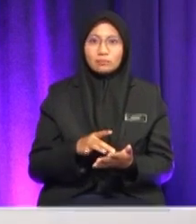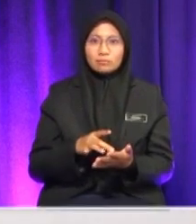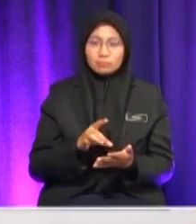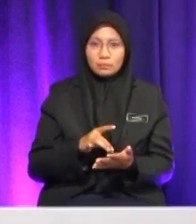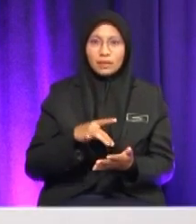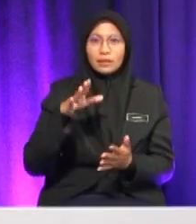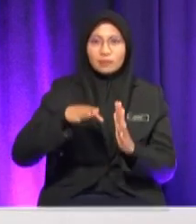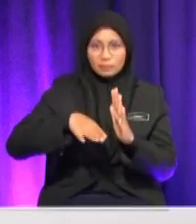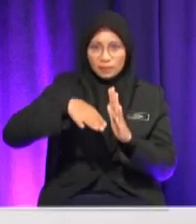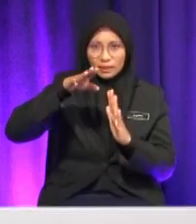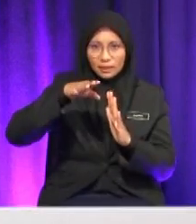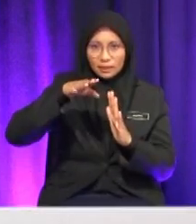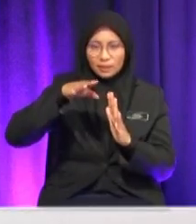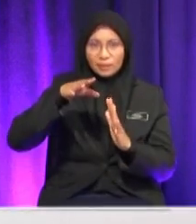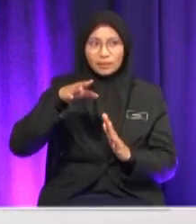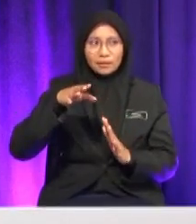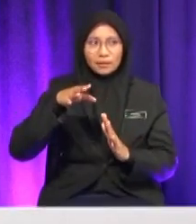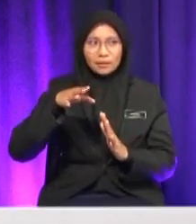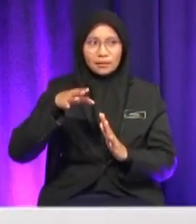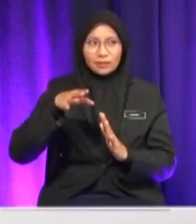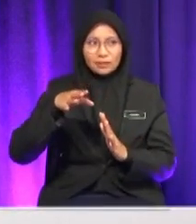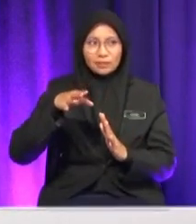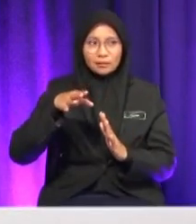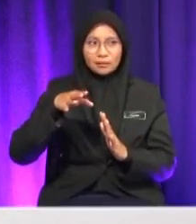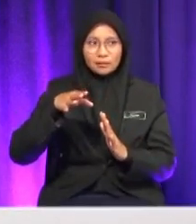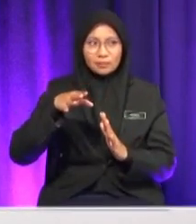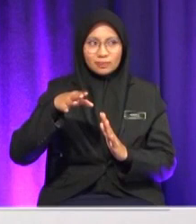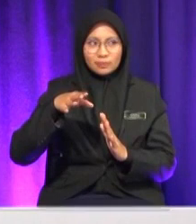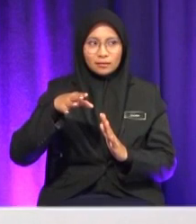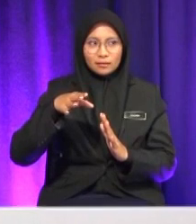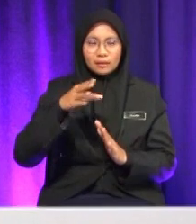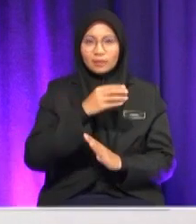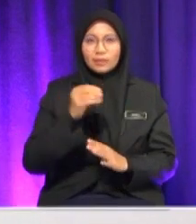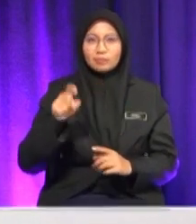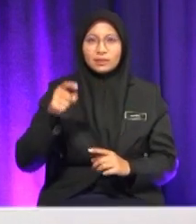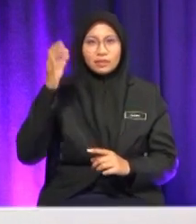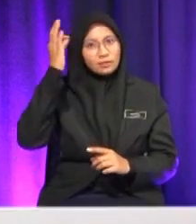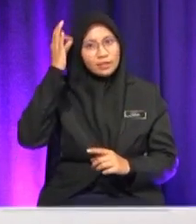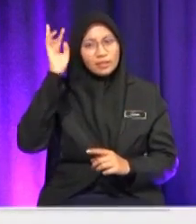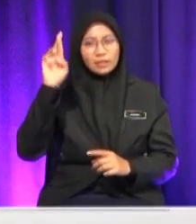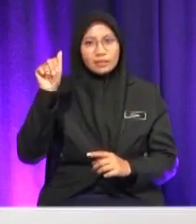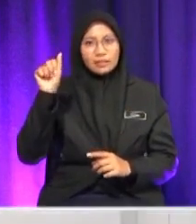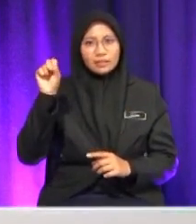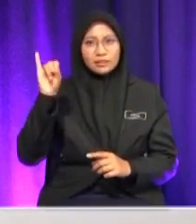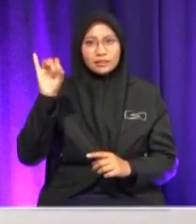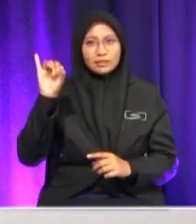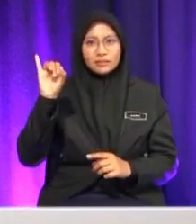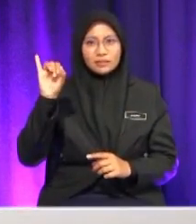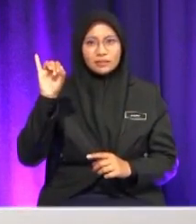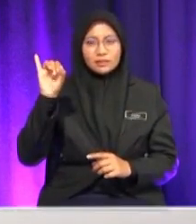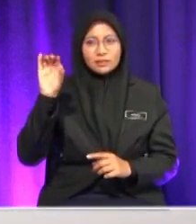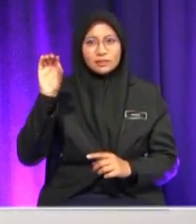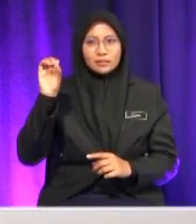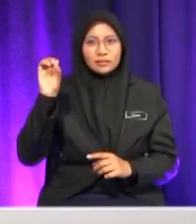wang dengan lebih cermat, lebih berjimat cermat, perlu berfikiran rasional dan